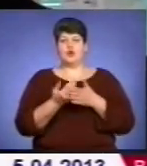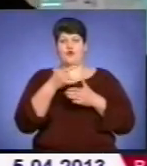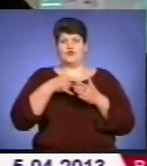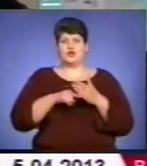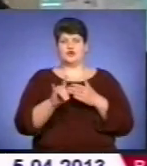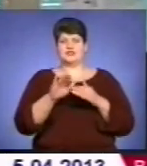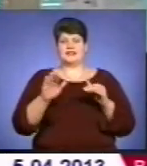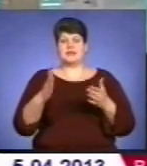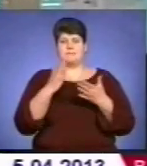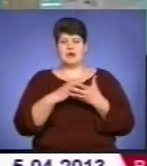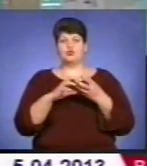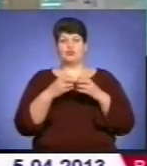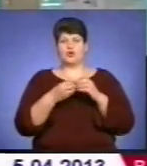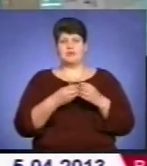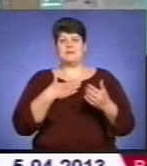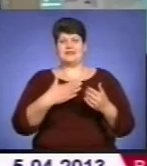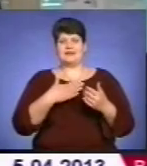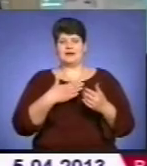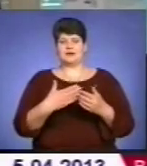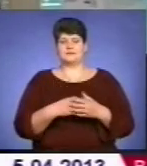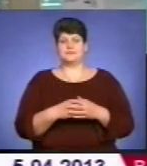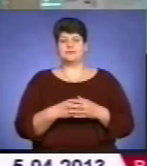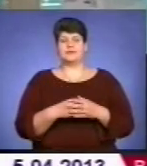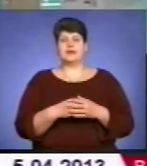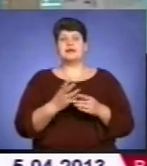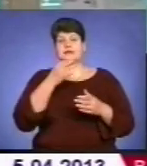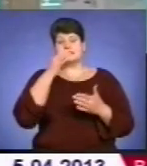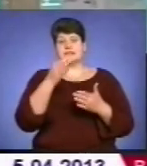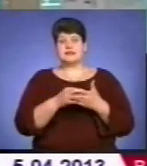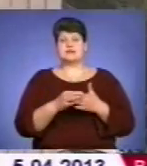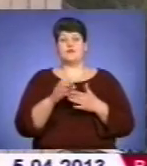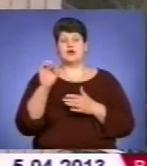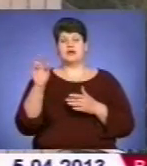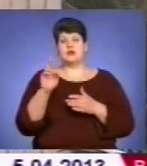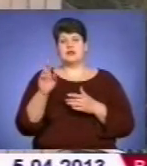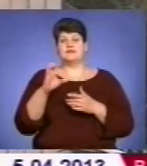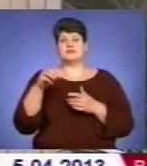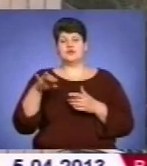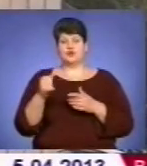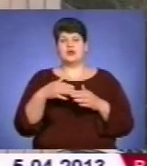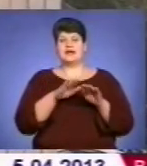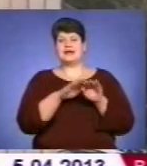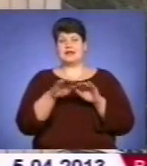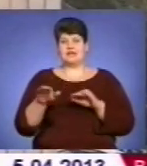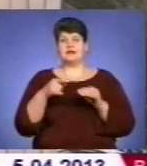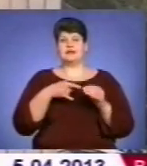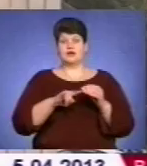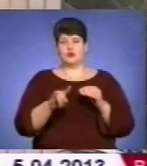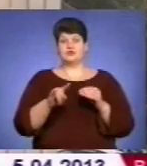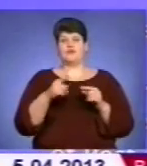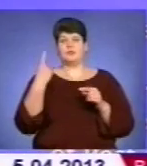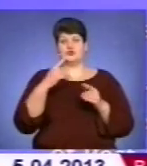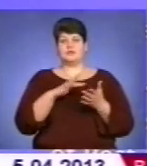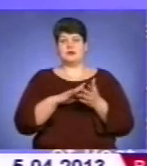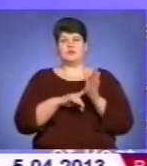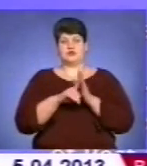вади дихальної системи. Як зазначив Ростислав Левчук, рівень народжуваності в обласному центрі почав зростати.